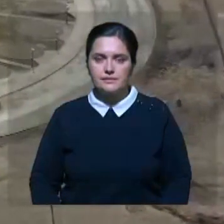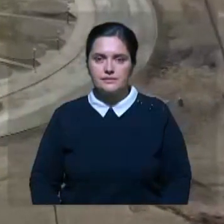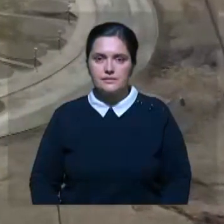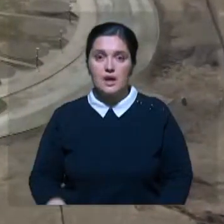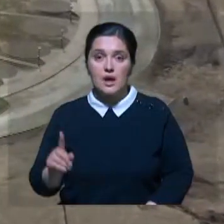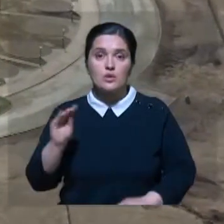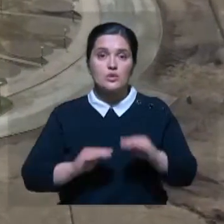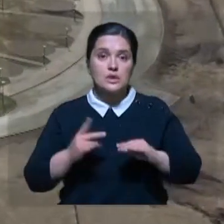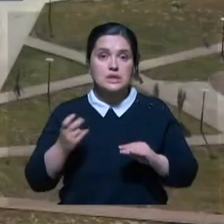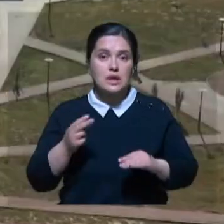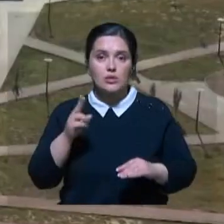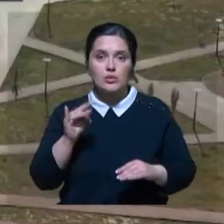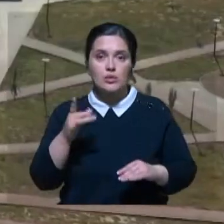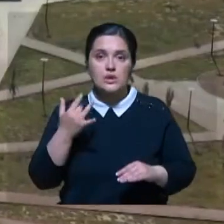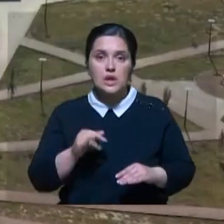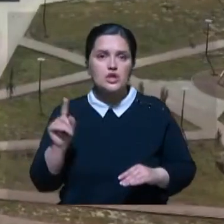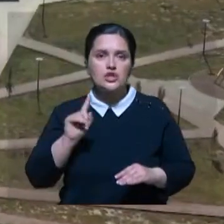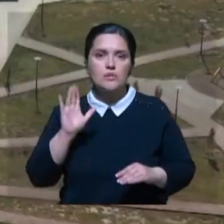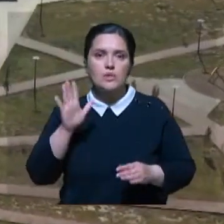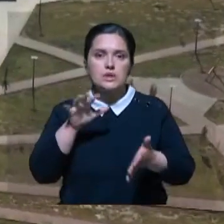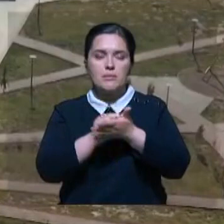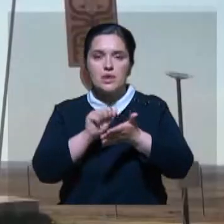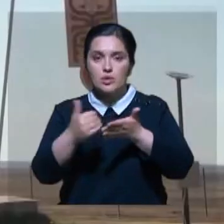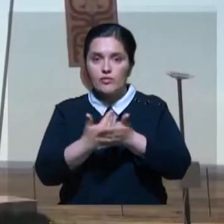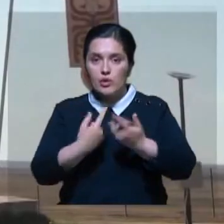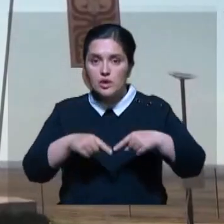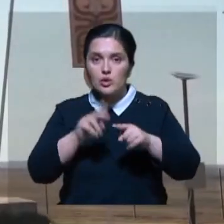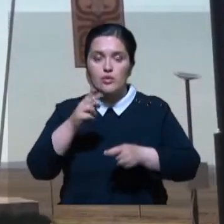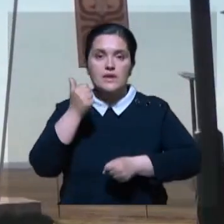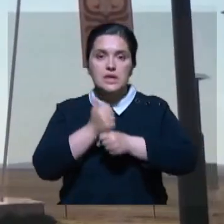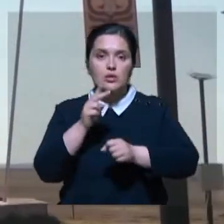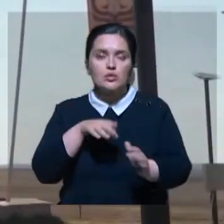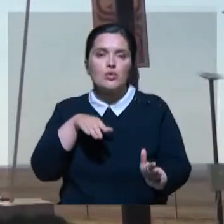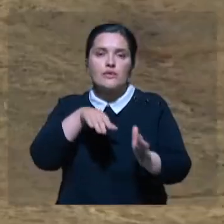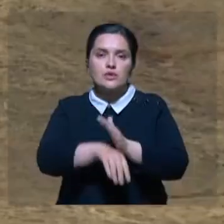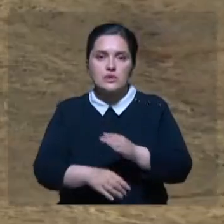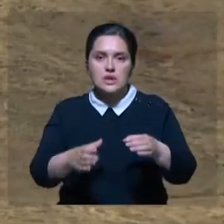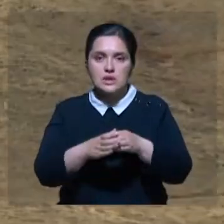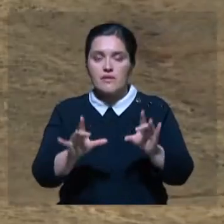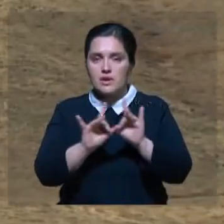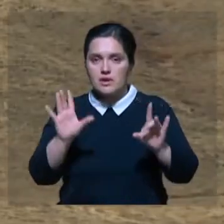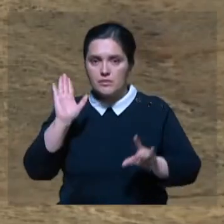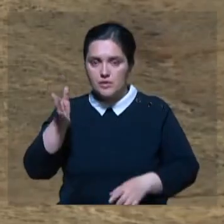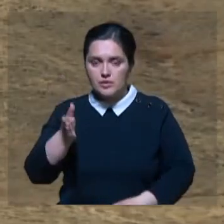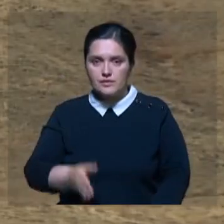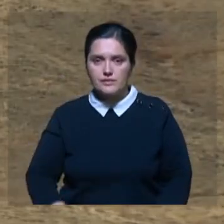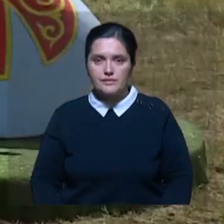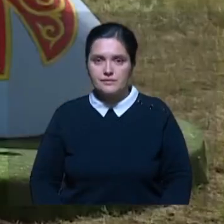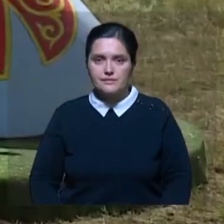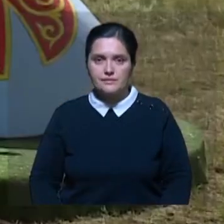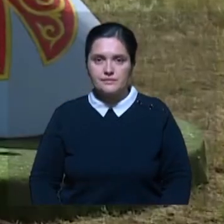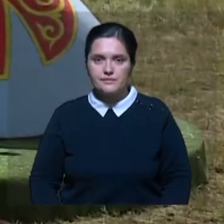Ядро консолидации. Создан национальный курултай. Чем будет заниматься новый орган? Кто возглавил и кто вошел в состав? Мы расскажем.